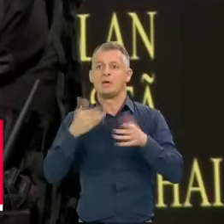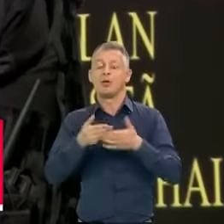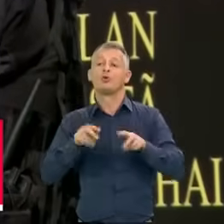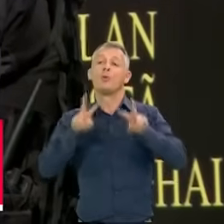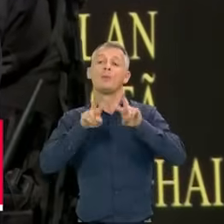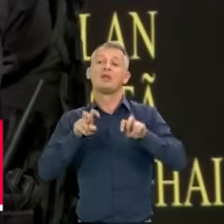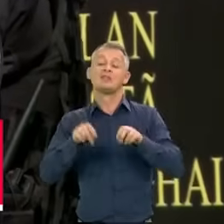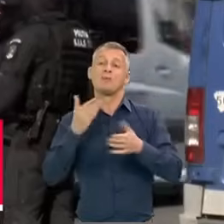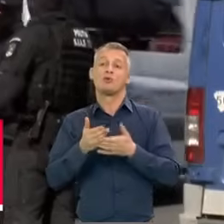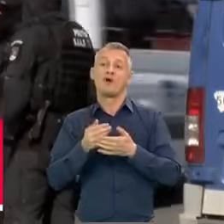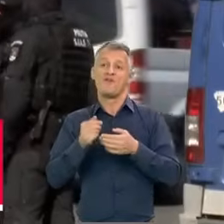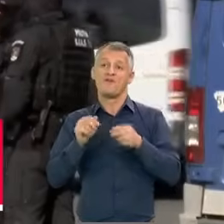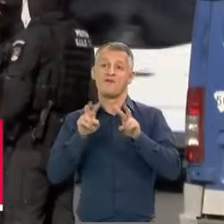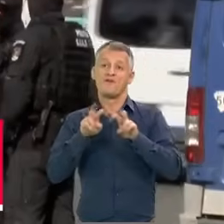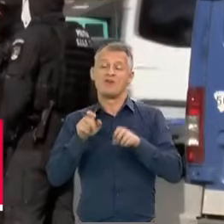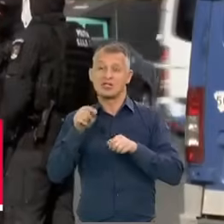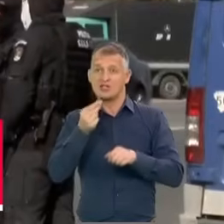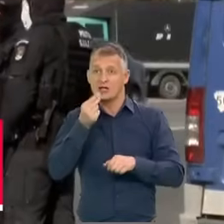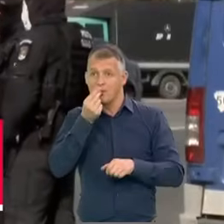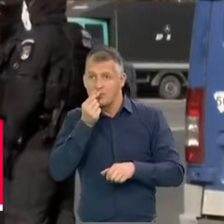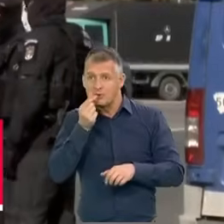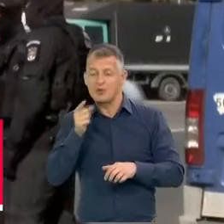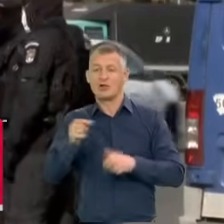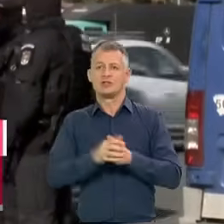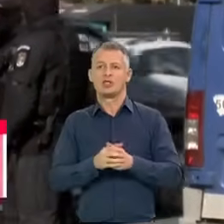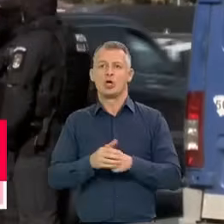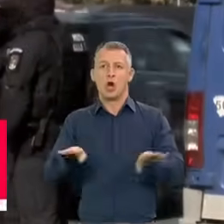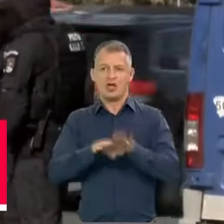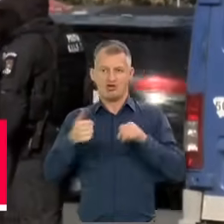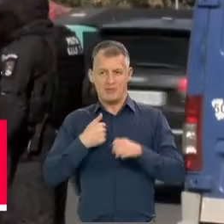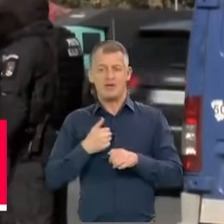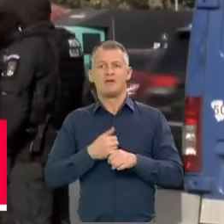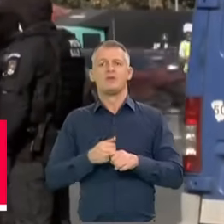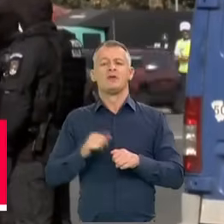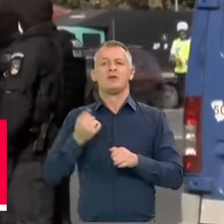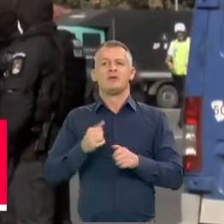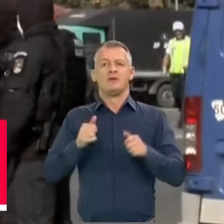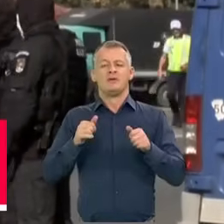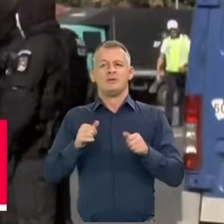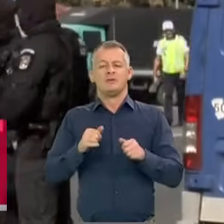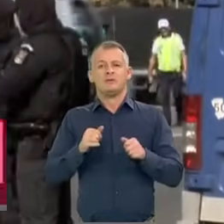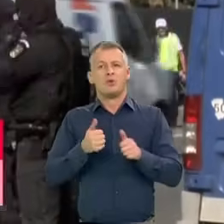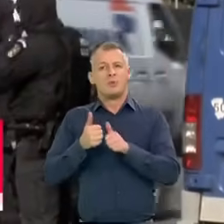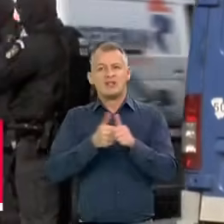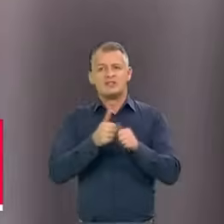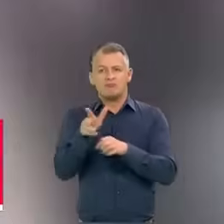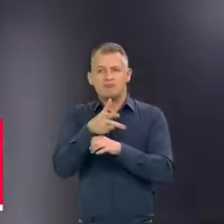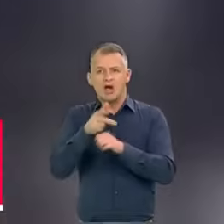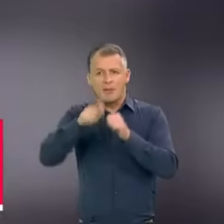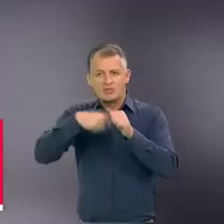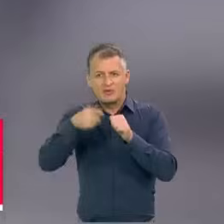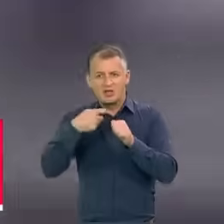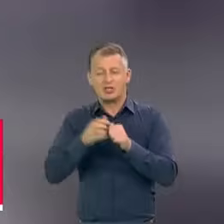această speculație colegii mei continuă investigațiile în teren vizionând camerele imaginile de pe camerele de supraveghere și